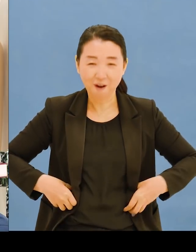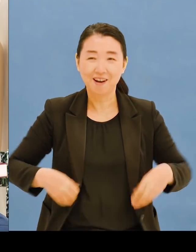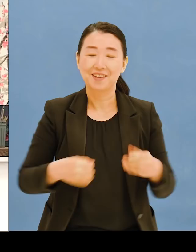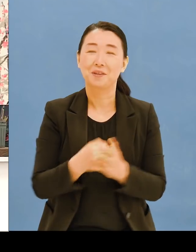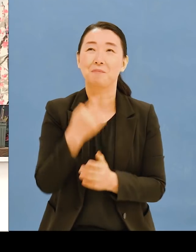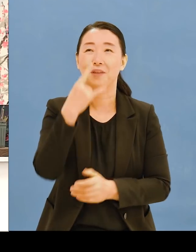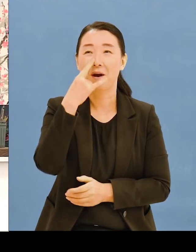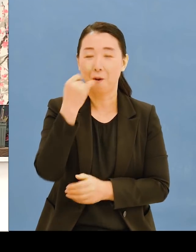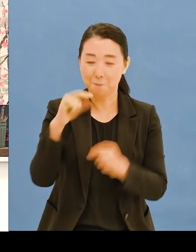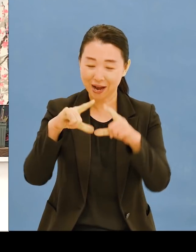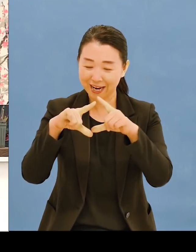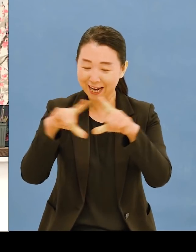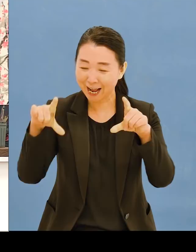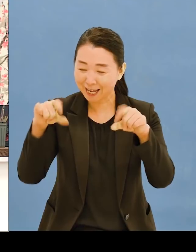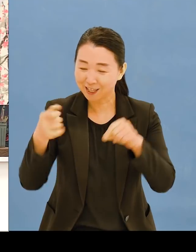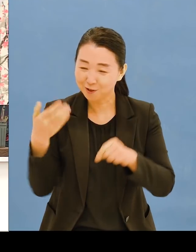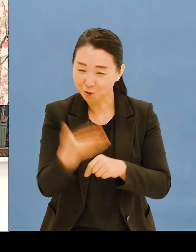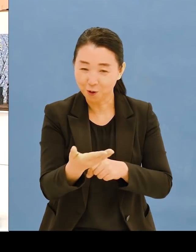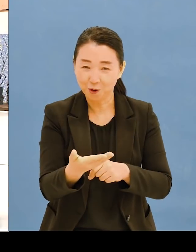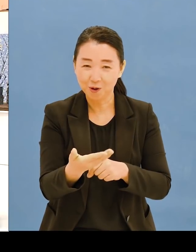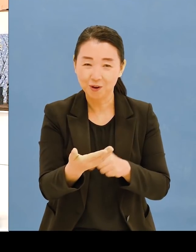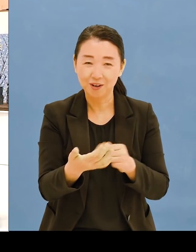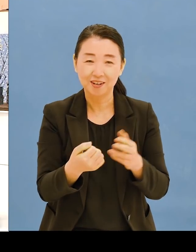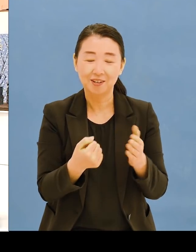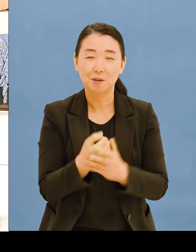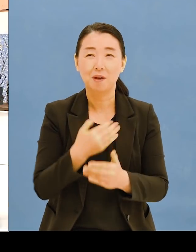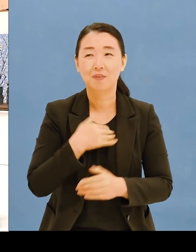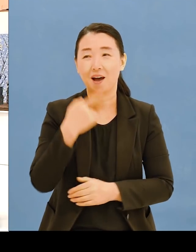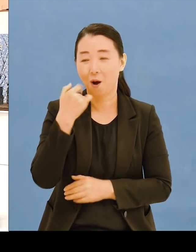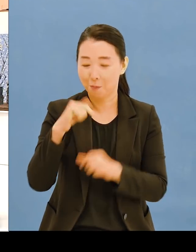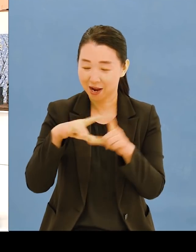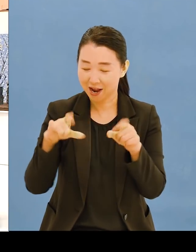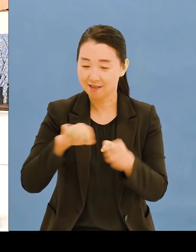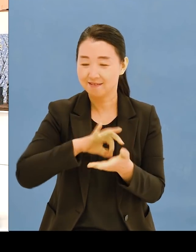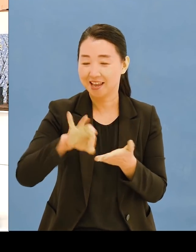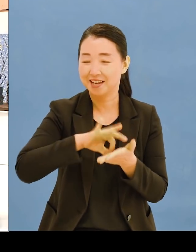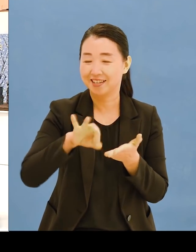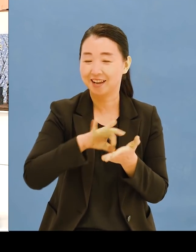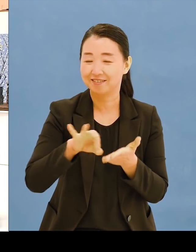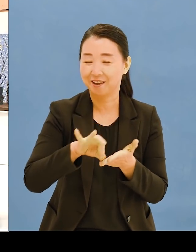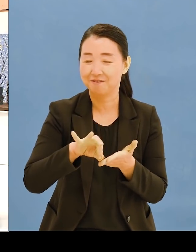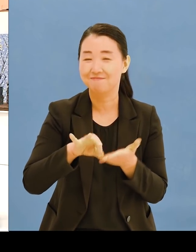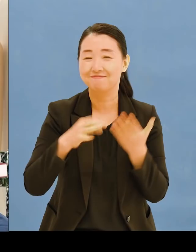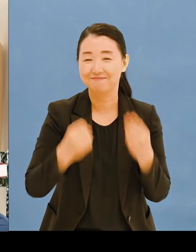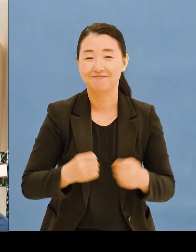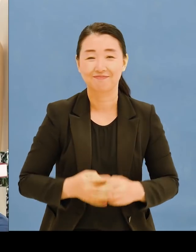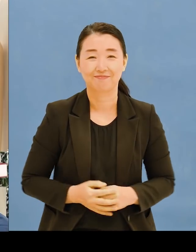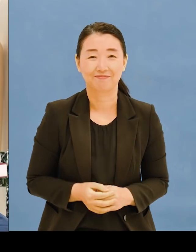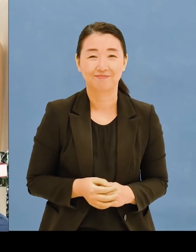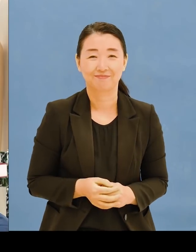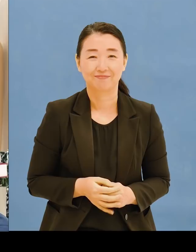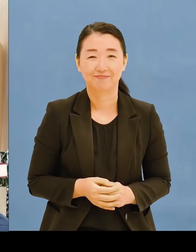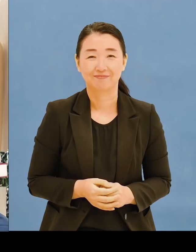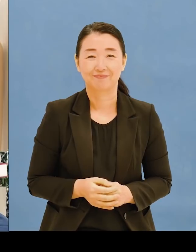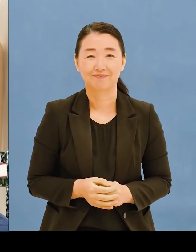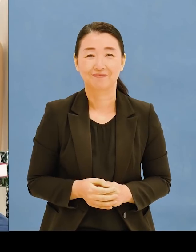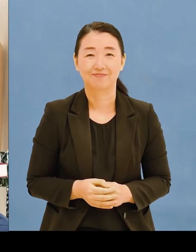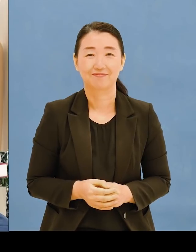엄카를 소위 엄카를 이제 주셔가지고 그걸로 많이 이제 쓰고 이제 그렇게 다녔거든요. 그러면서